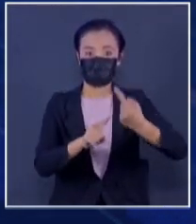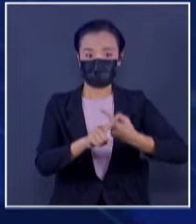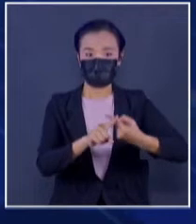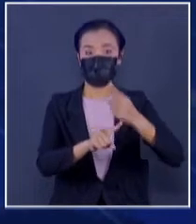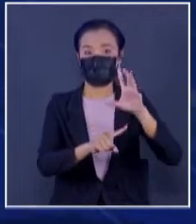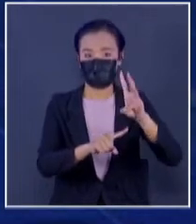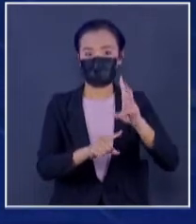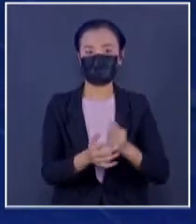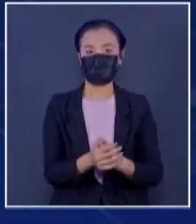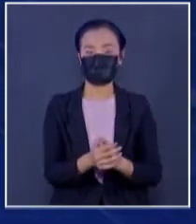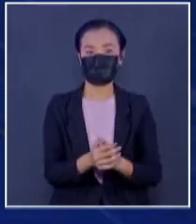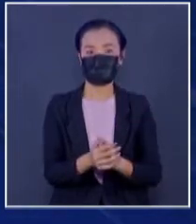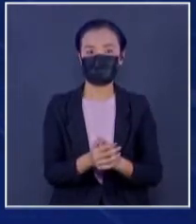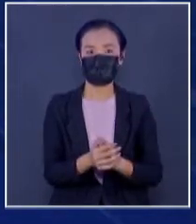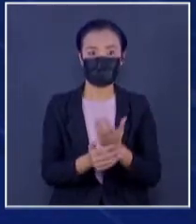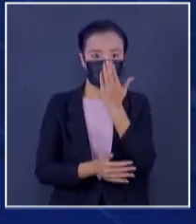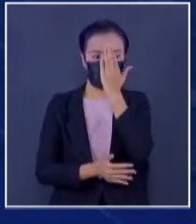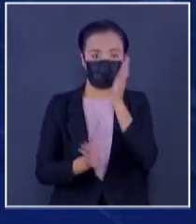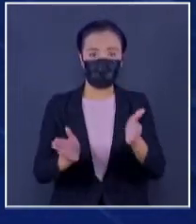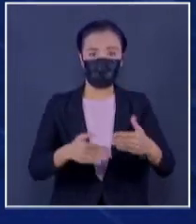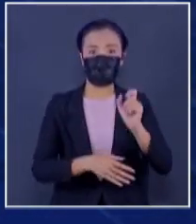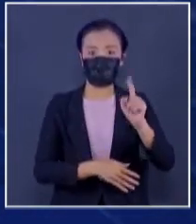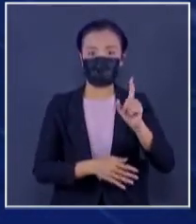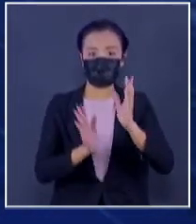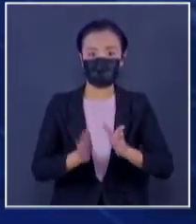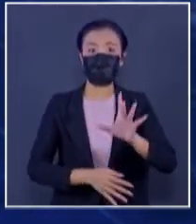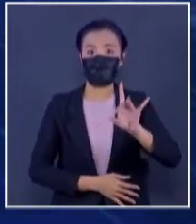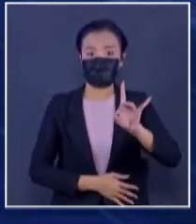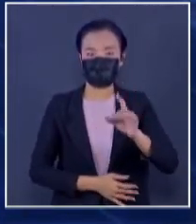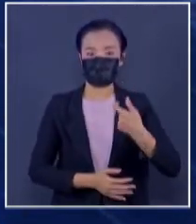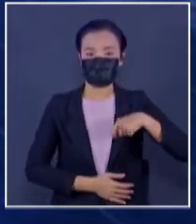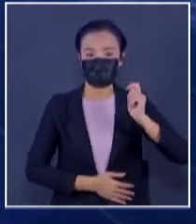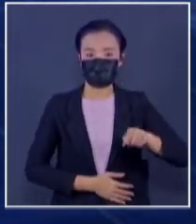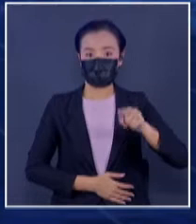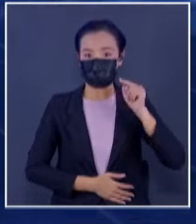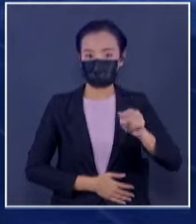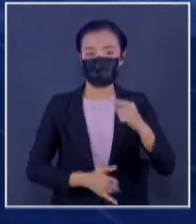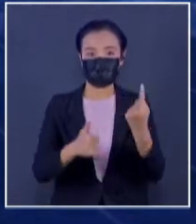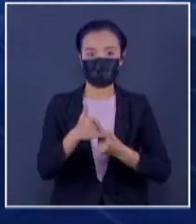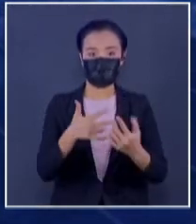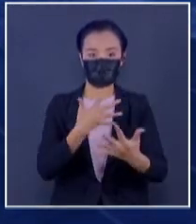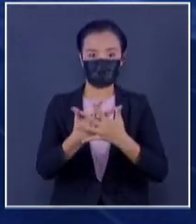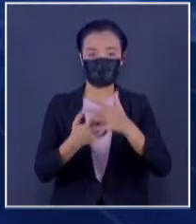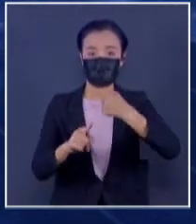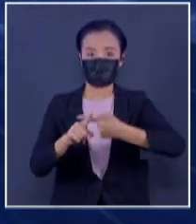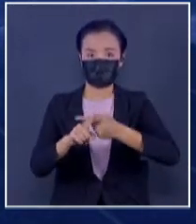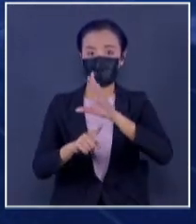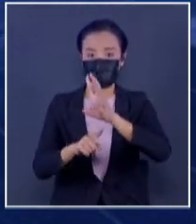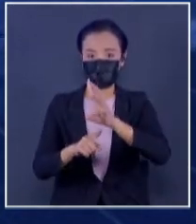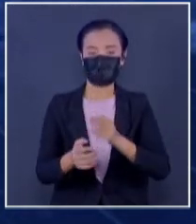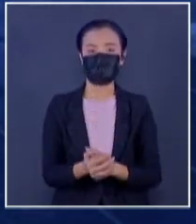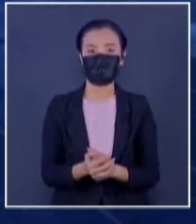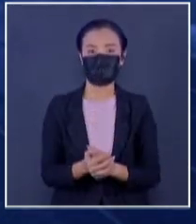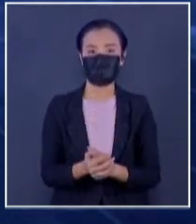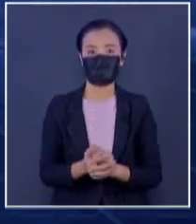เดือนส่วนผู้ก่อเหตุบริเวณหน้าห้องฉุกเฉินจำนวน 8คนศาลพิพากษาให้รับโทษจำคุกคนละ 6เดือนผู้